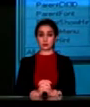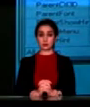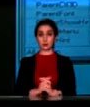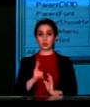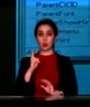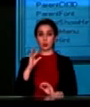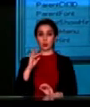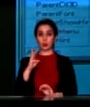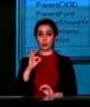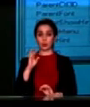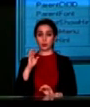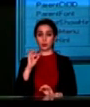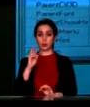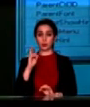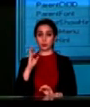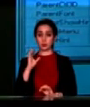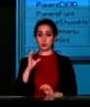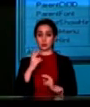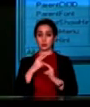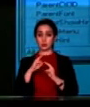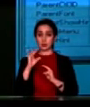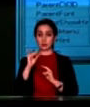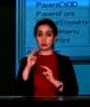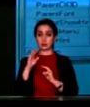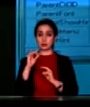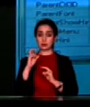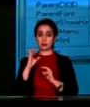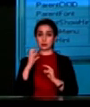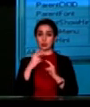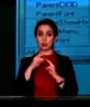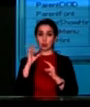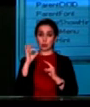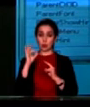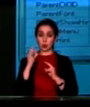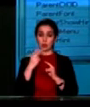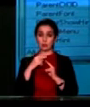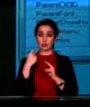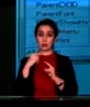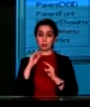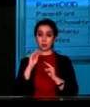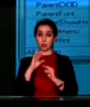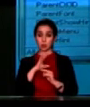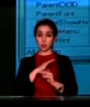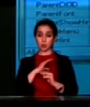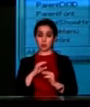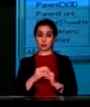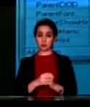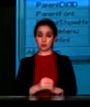Combo box obyektining item index bo'limiga, demak, 0 qiymat qo'ydik.